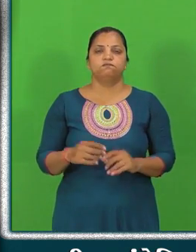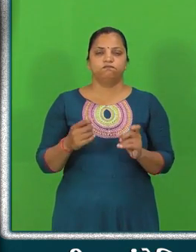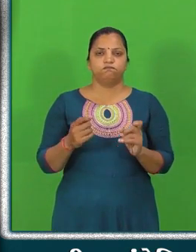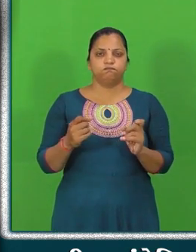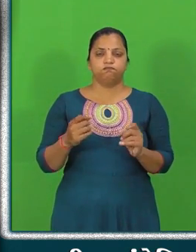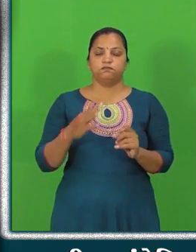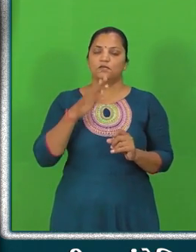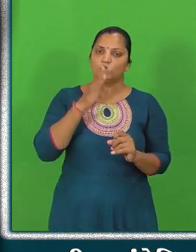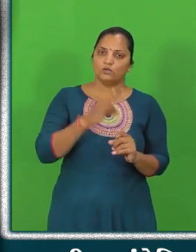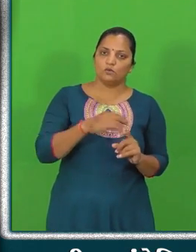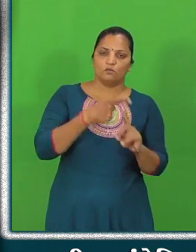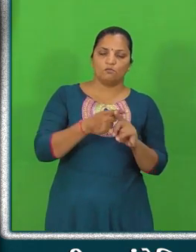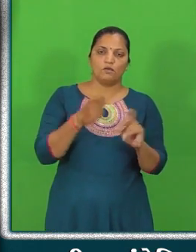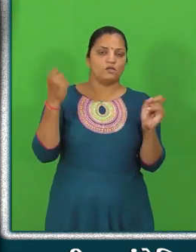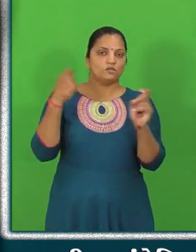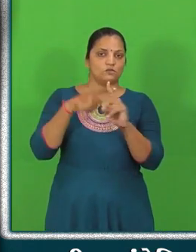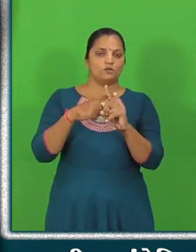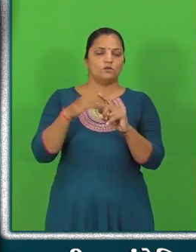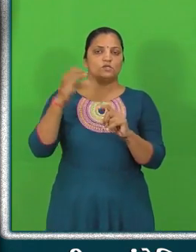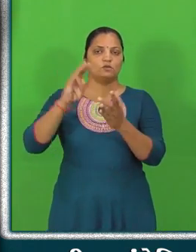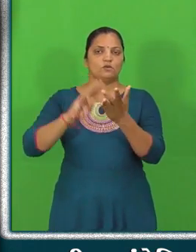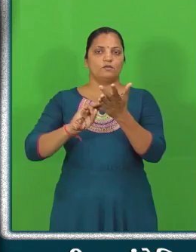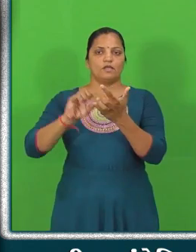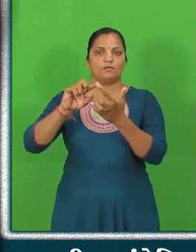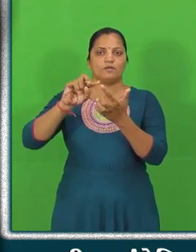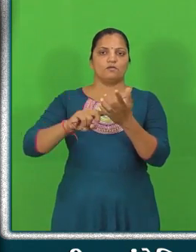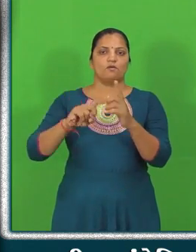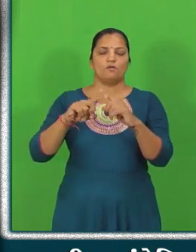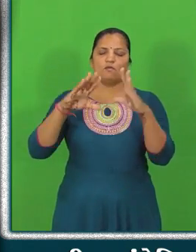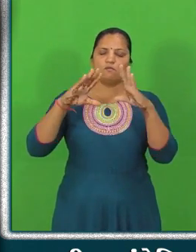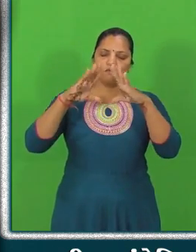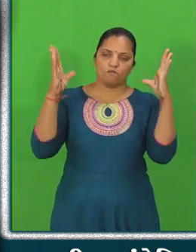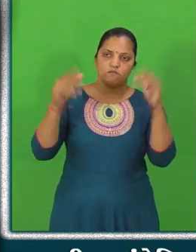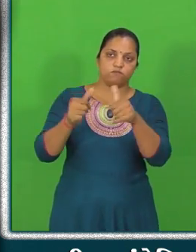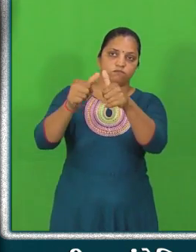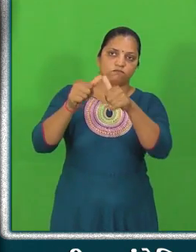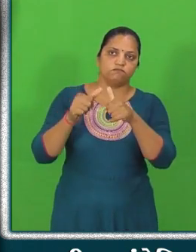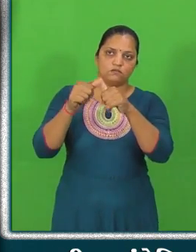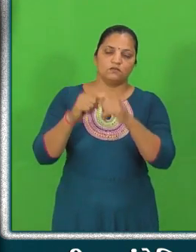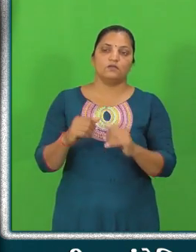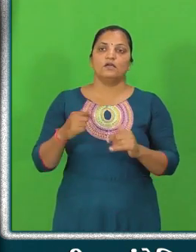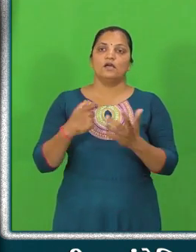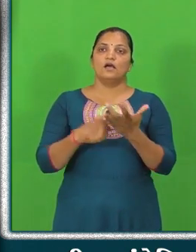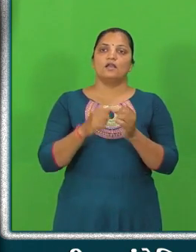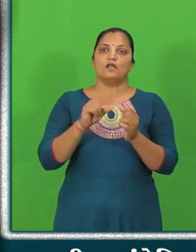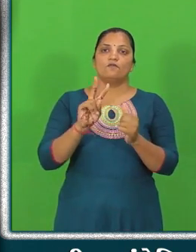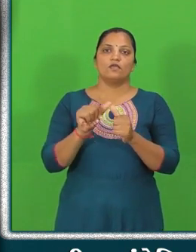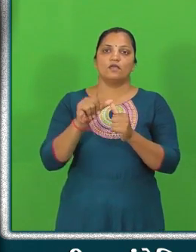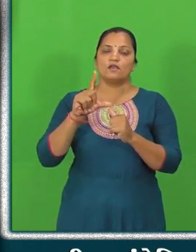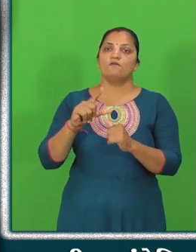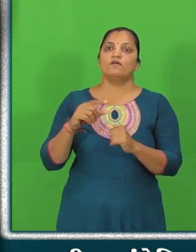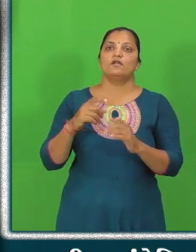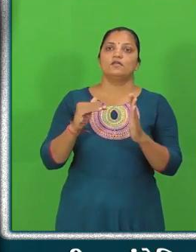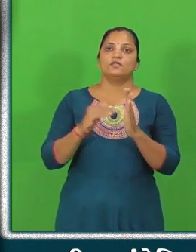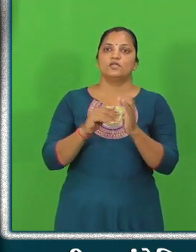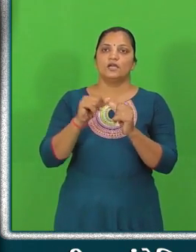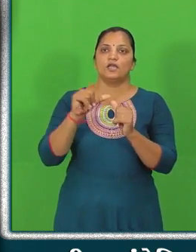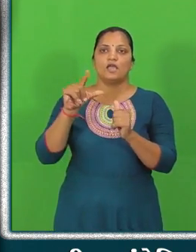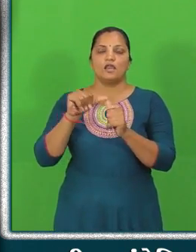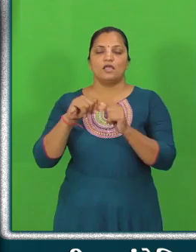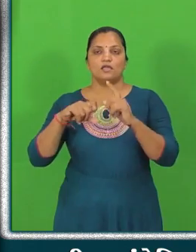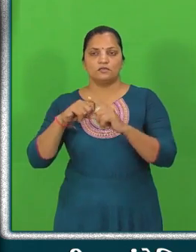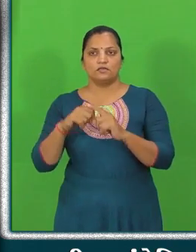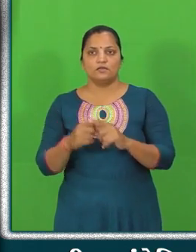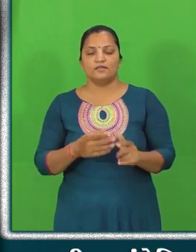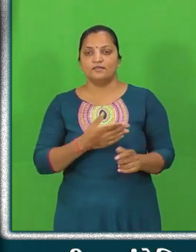ઉલટું, વેરી ગુડ. ઓકે ઘણા બધાના કમેન્ટ્સ આવવા માંડ્યા છે. ઓકે વેરી ગુડ. 625 રાવળ ઝલકબેન, રોજ આવનારા વિદ્યાર્થીઓ